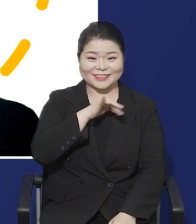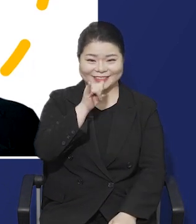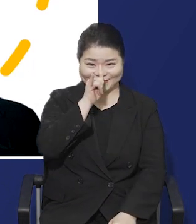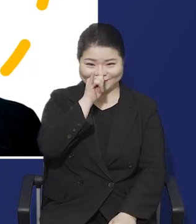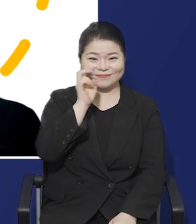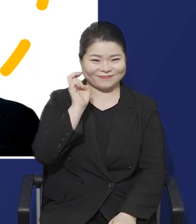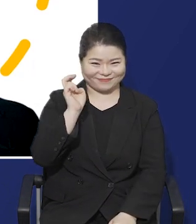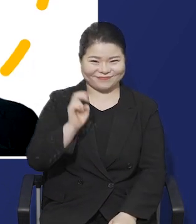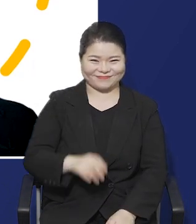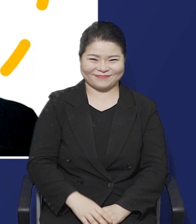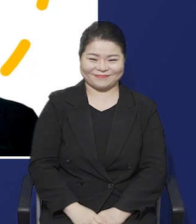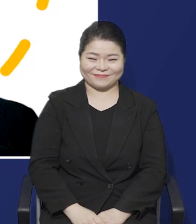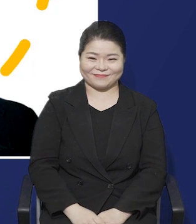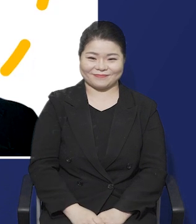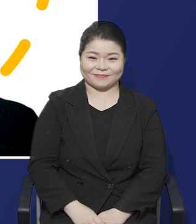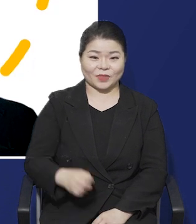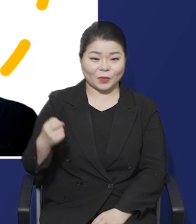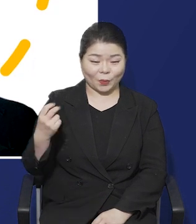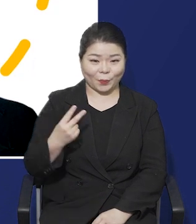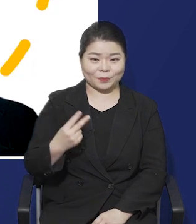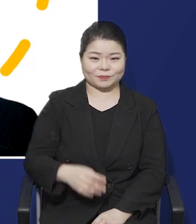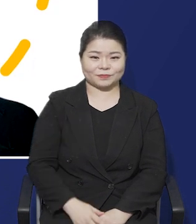높은 그런 수단이 되겠으며 또 하나로는